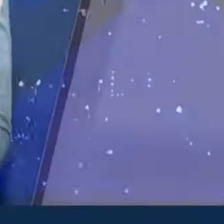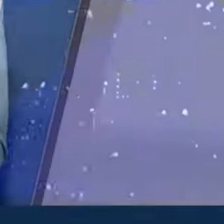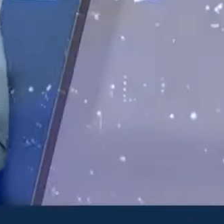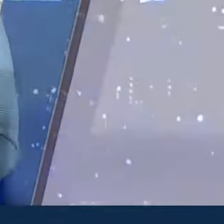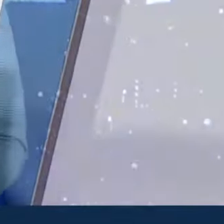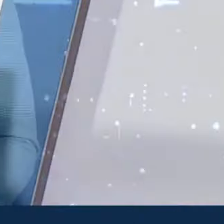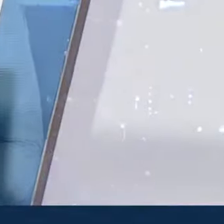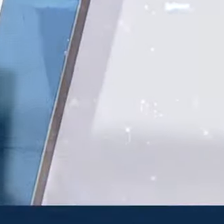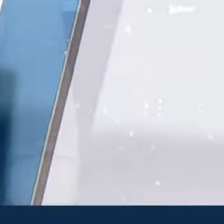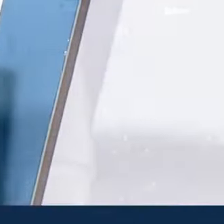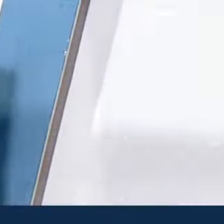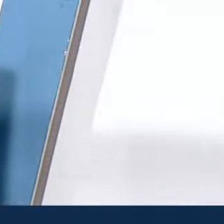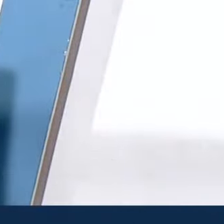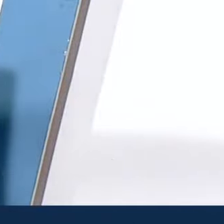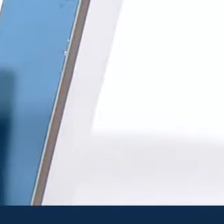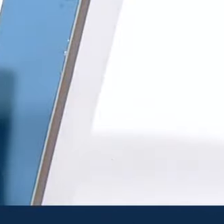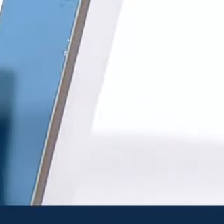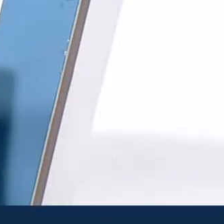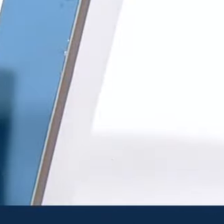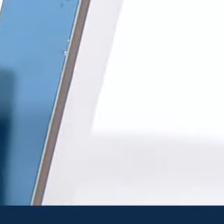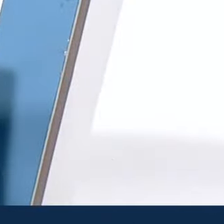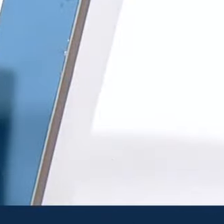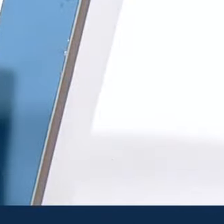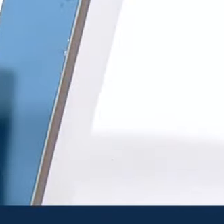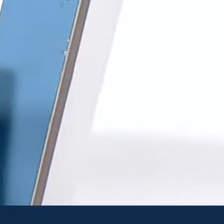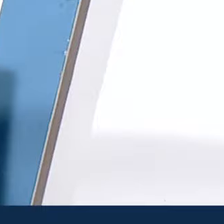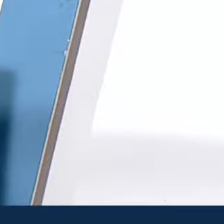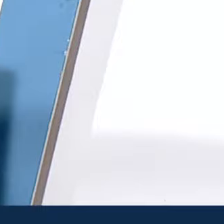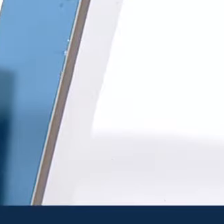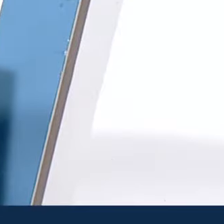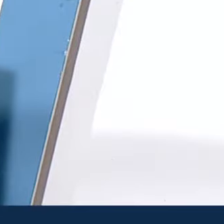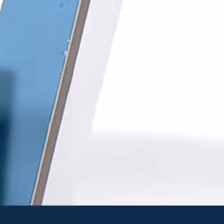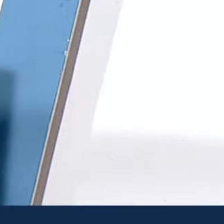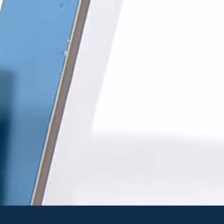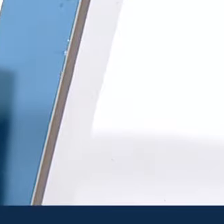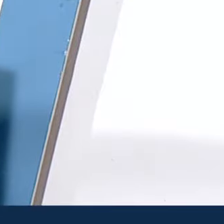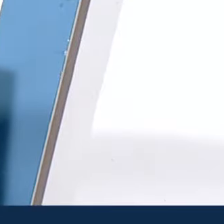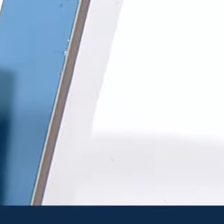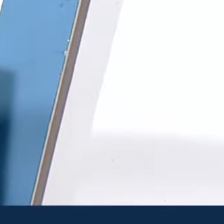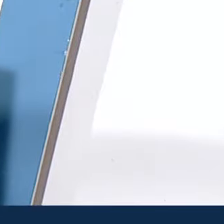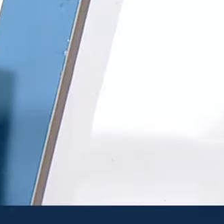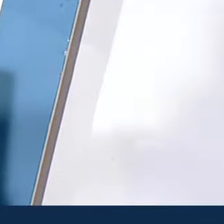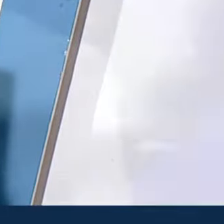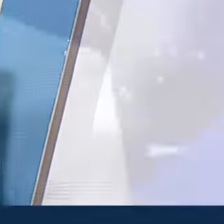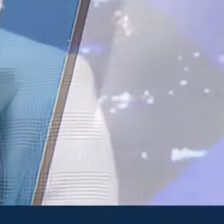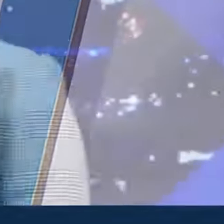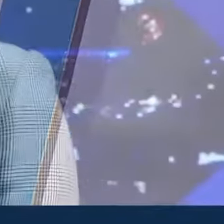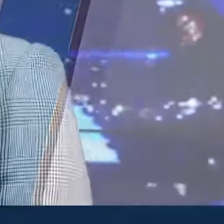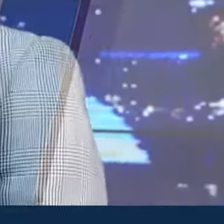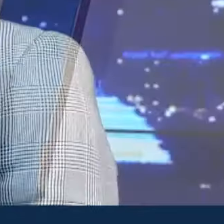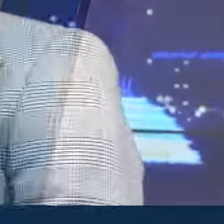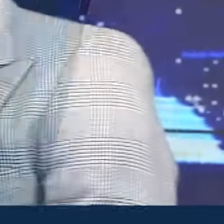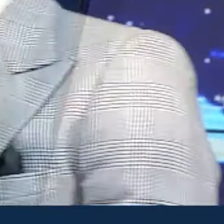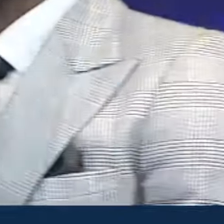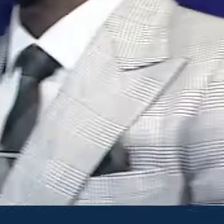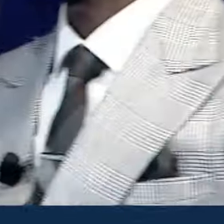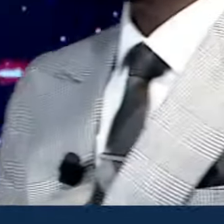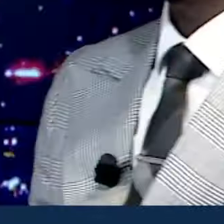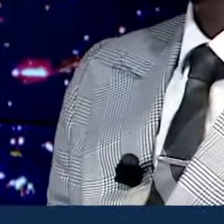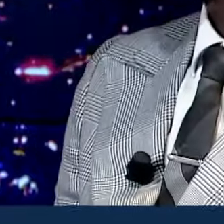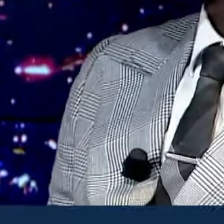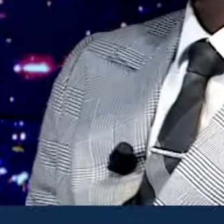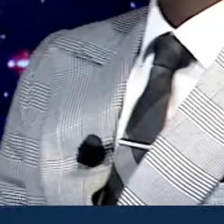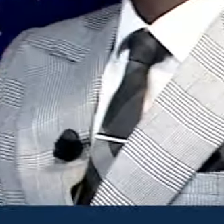nywera mwenyine yenyine. Iyo ni imwe mu ndirimbo zawe zakunzwe cyane